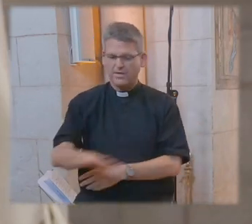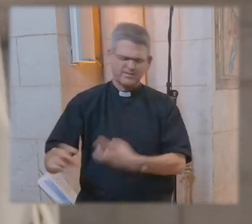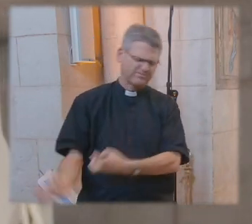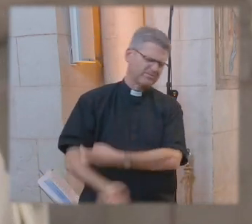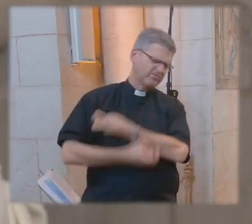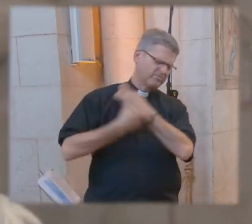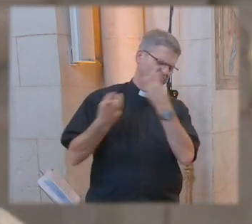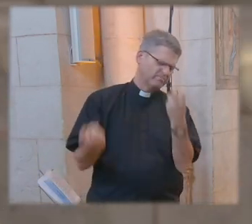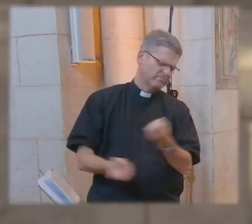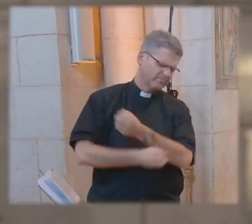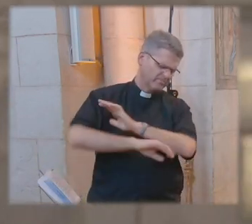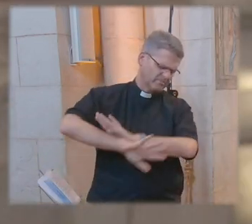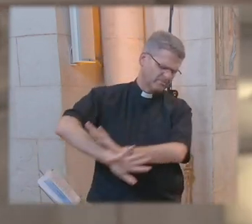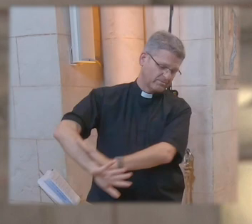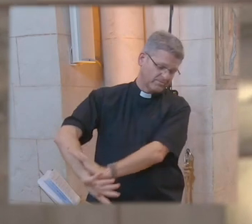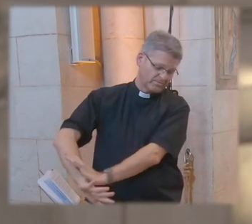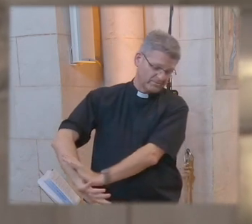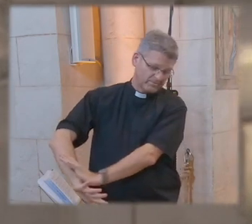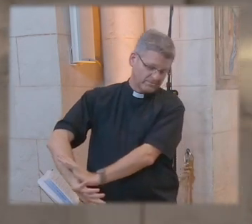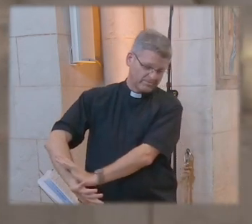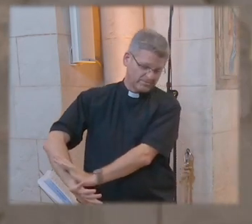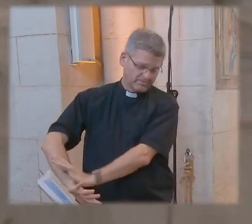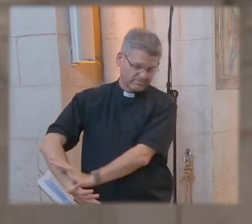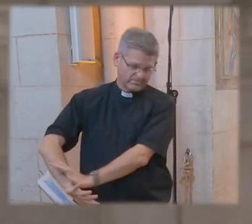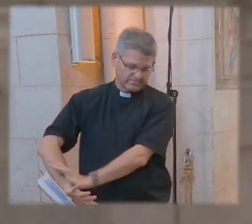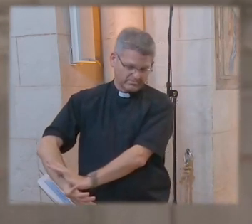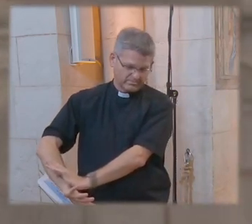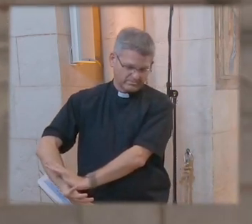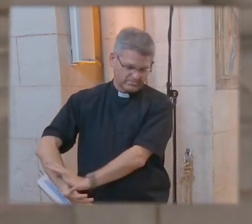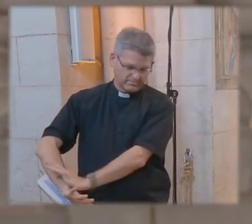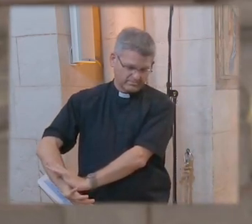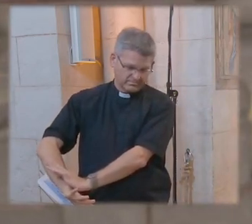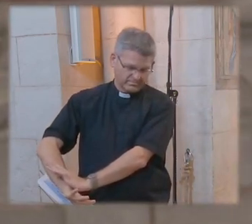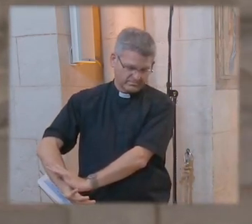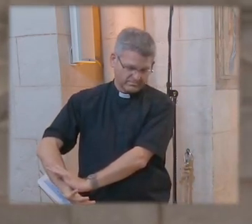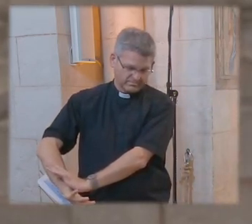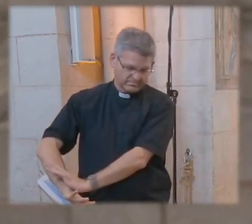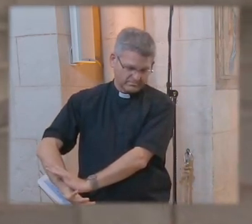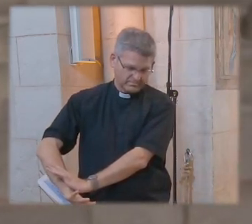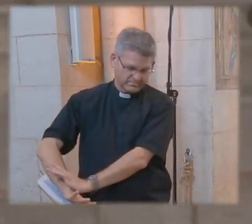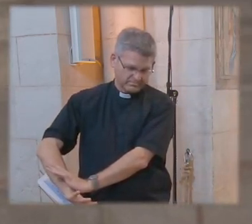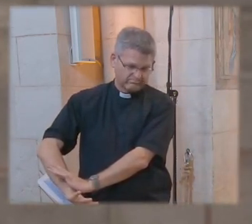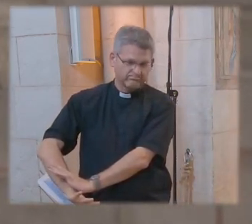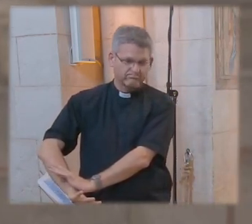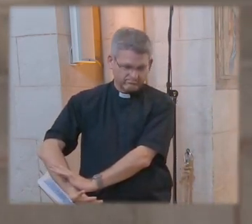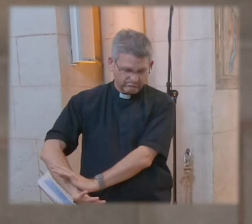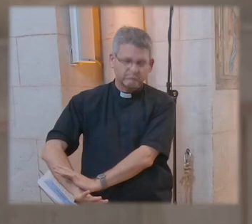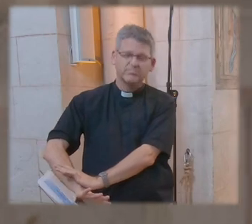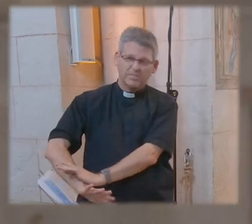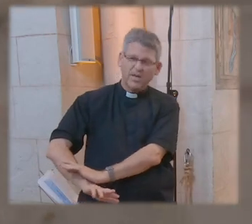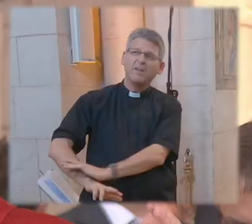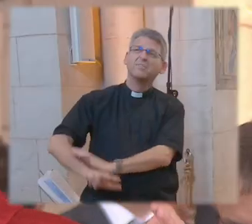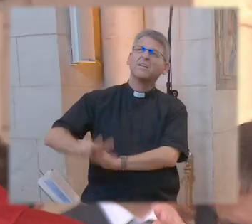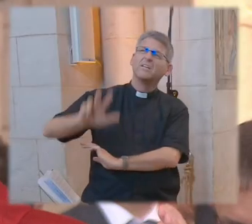Und führe uns nicht in Versuchung, sondern erlöse uns von dem Bösen. Erlöse uns,